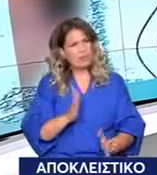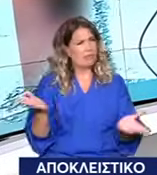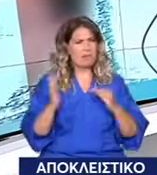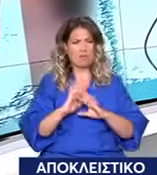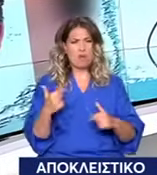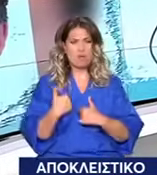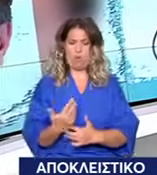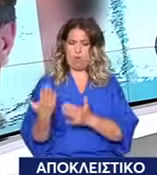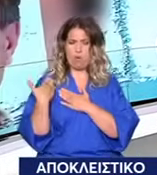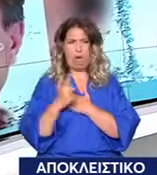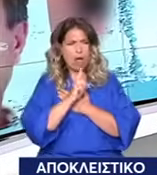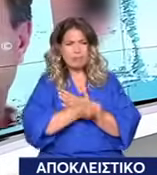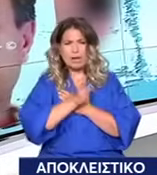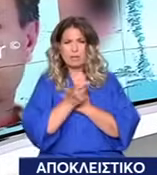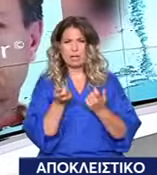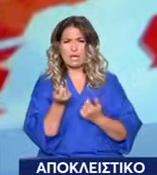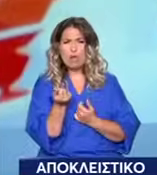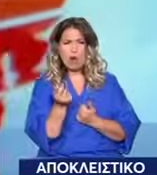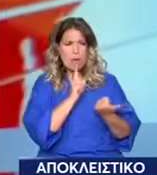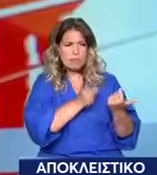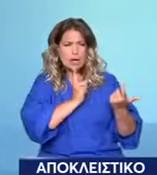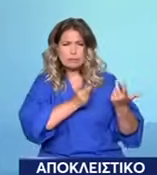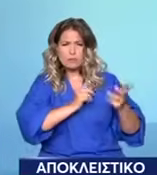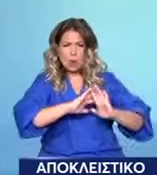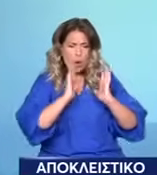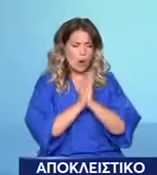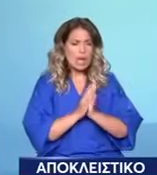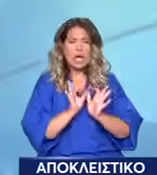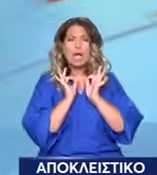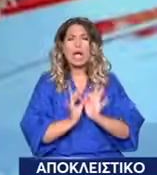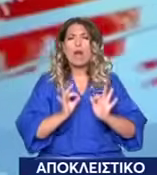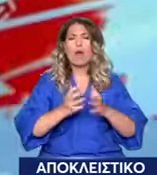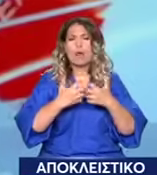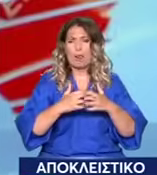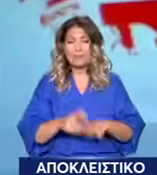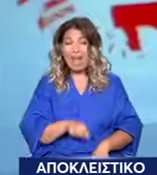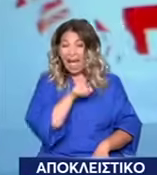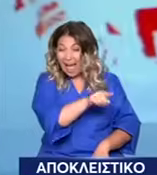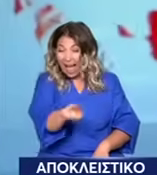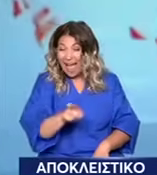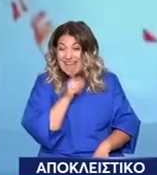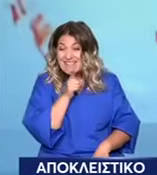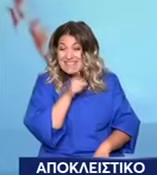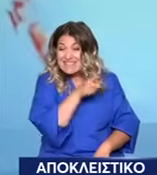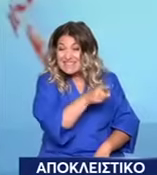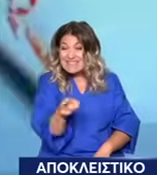πληρώσω, το γραφείο λειτουργεί κανονικά και αυτοί οι οποίοι έγραφαν αυτά που έγραφαν και